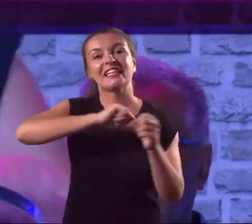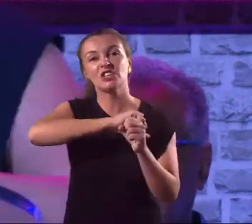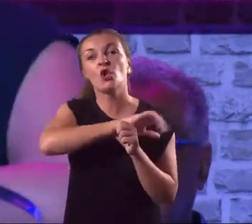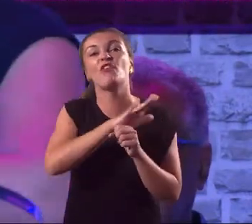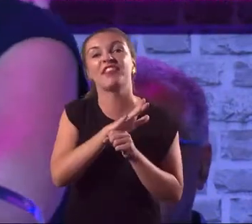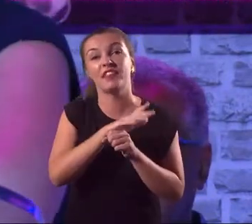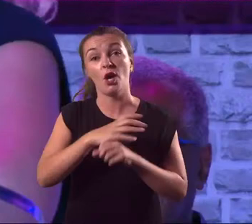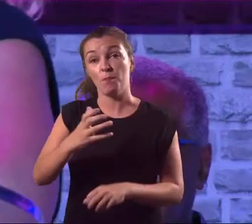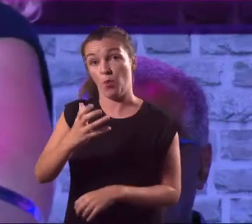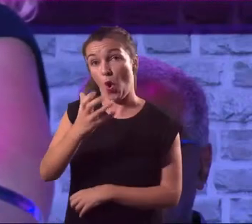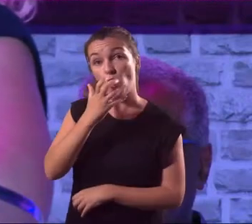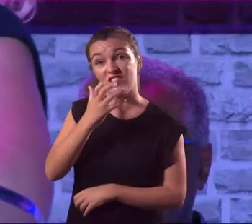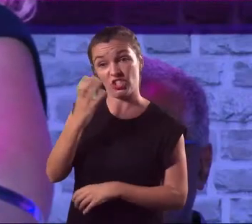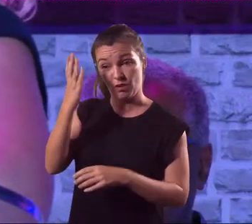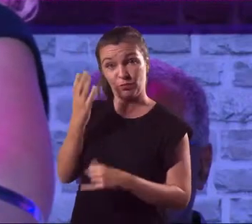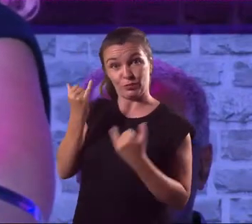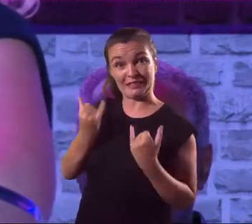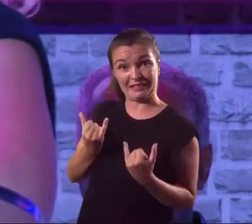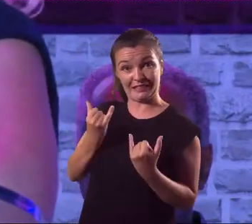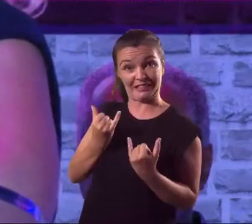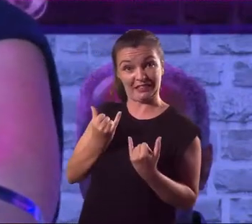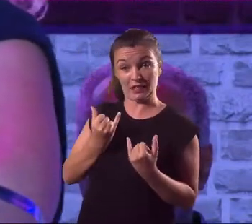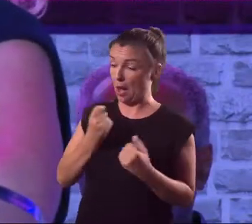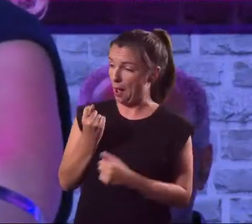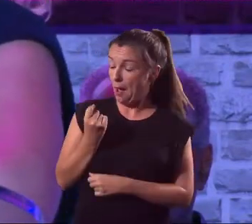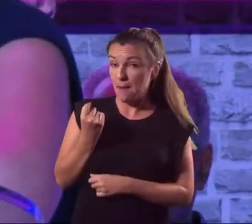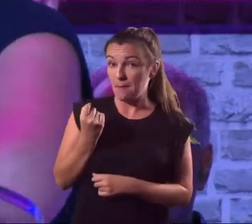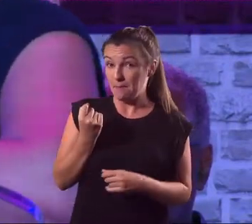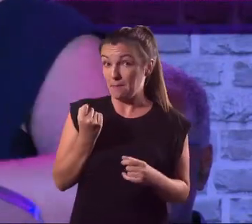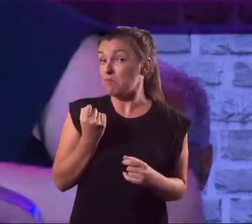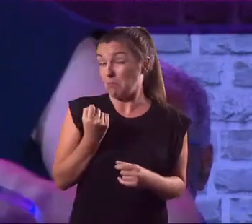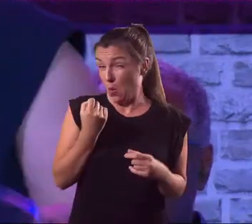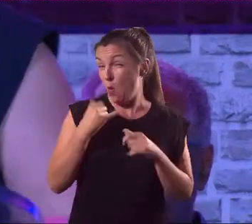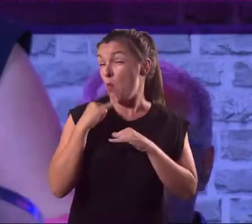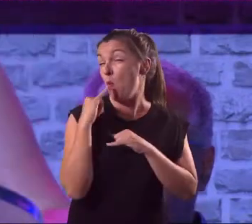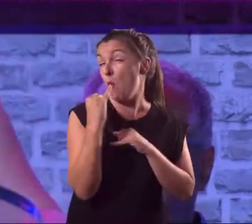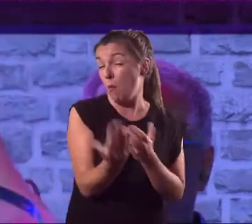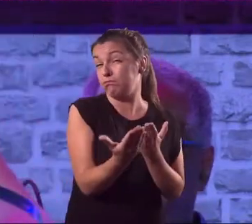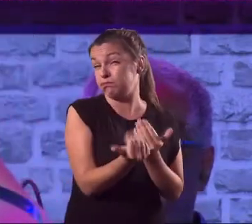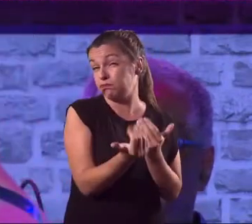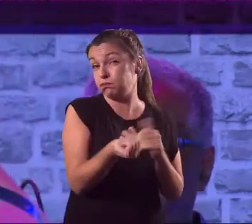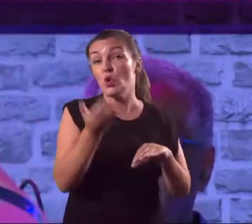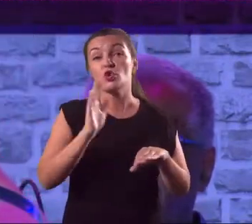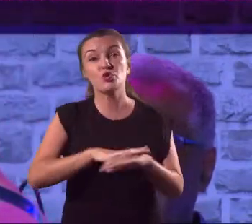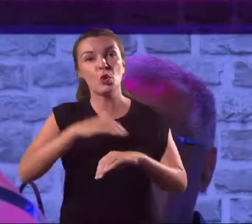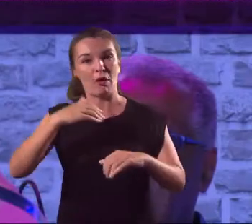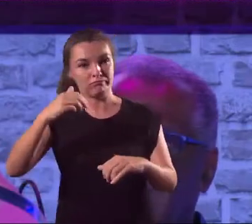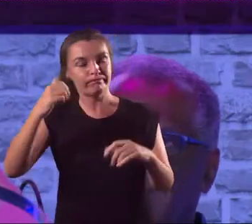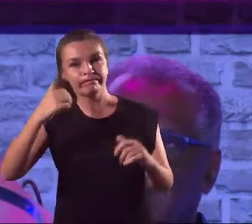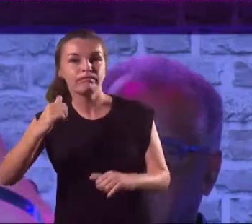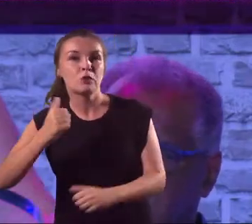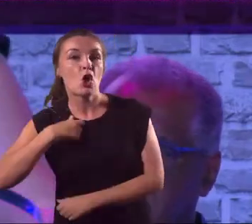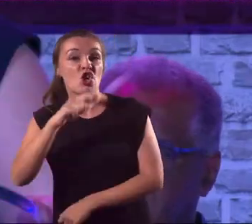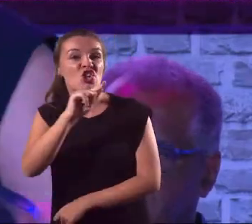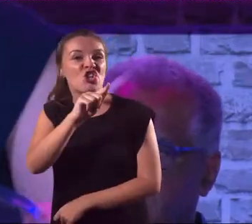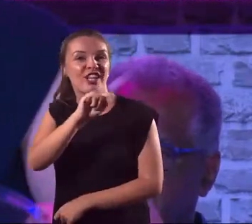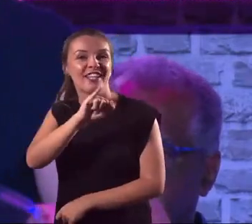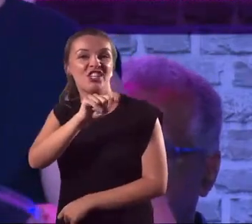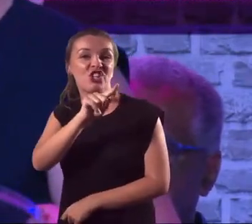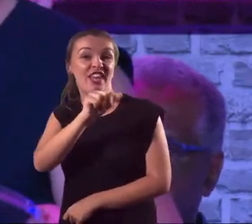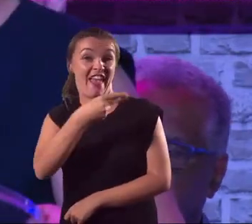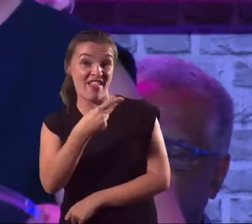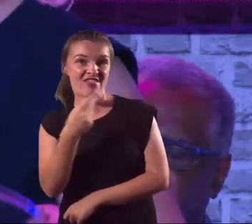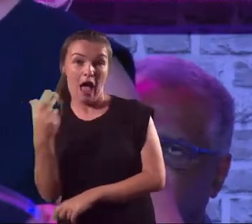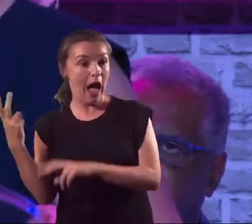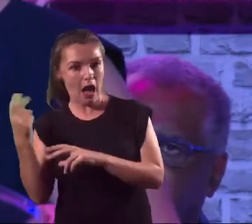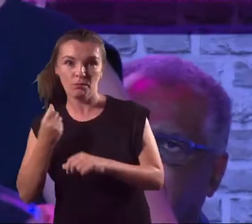il n'a fallu que 48 heures pour envoyer le GIGN et le RAID face aux Guadeloupéens et aux Guadeloupéens qui demandaient juste le